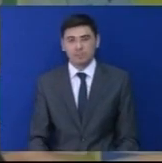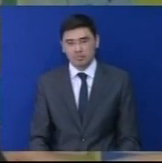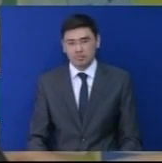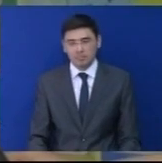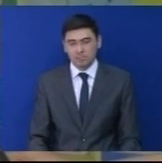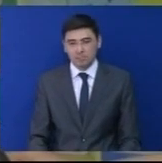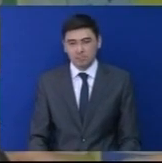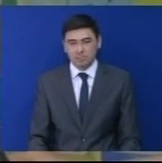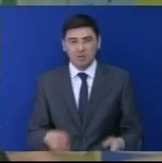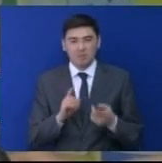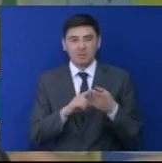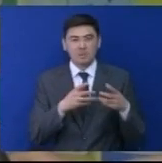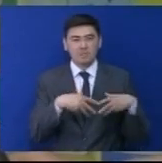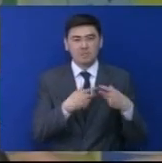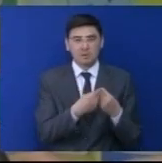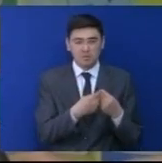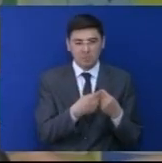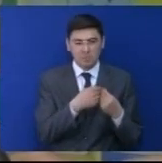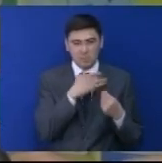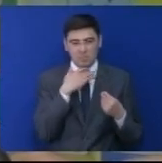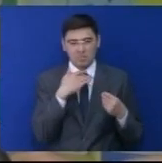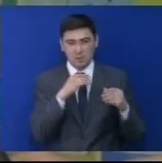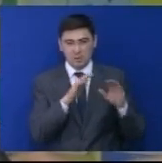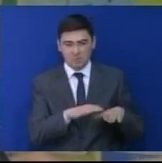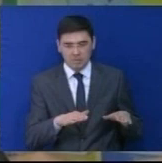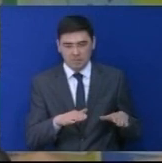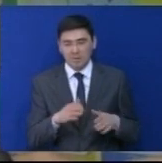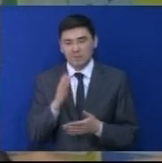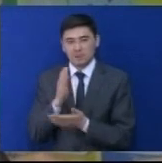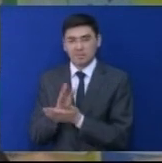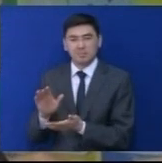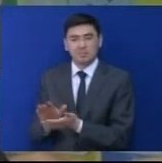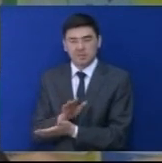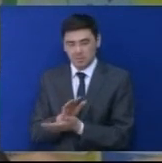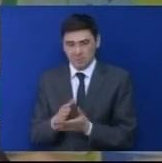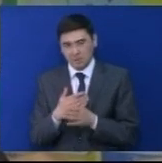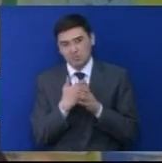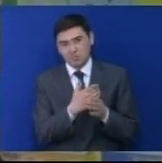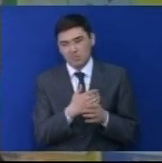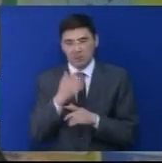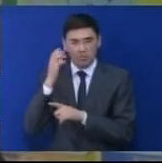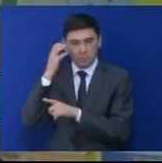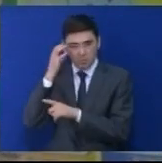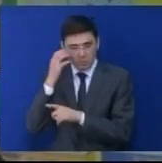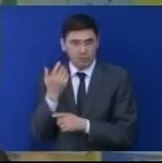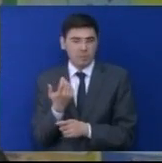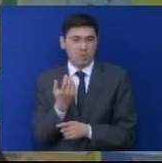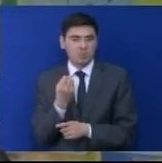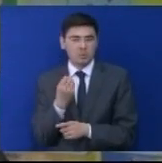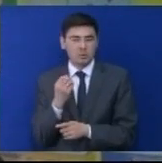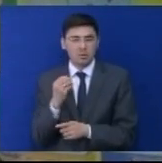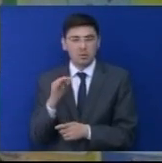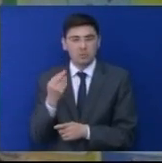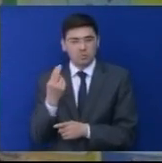плане многодетных семей, опять же, у нас на бесплатной основе оказывается помощь психолога, юриста, социального